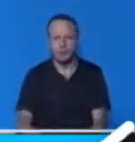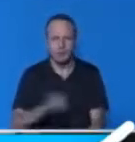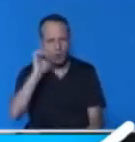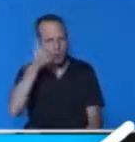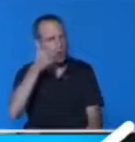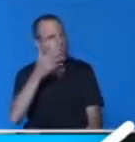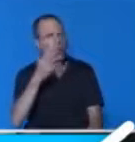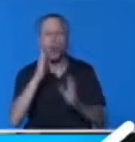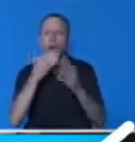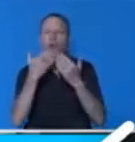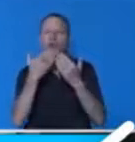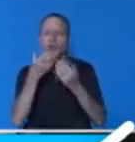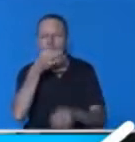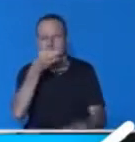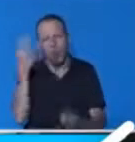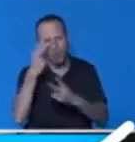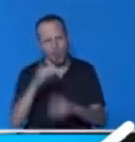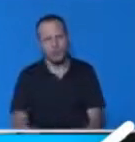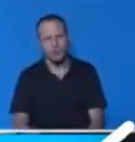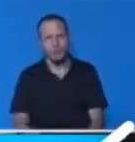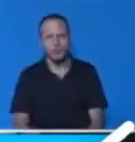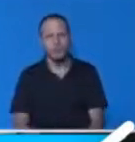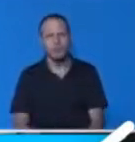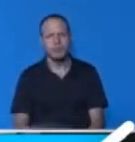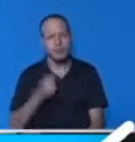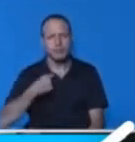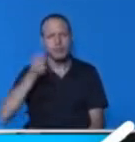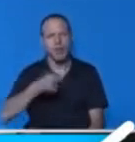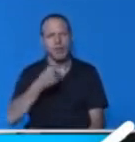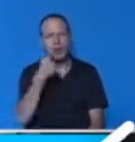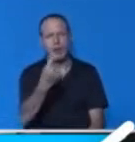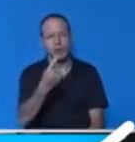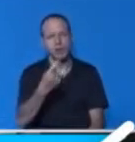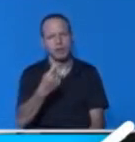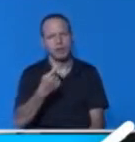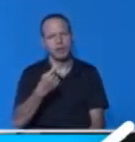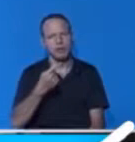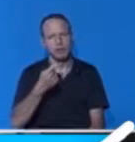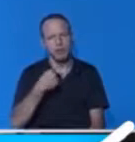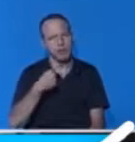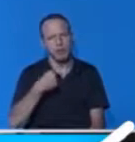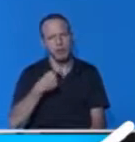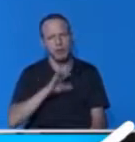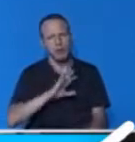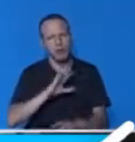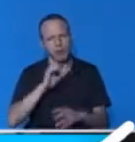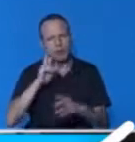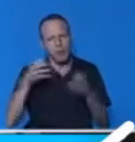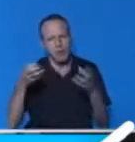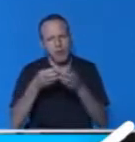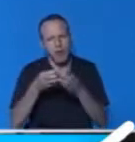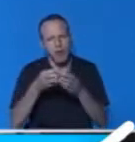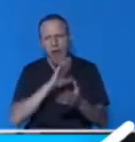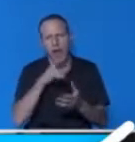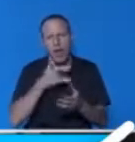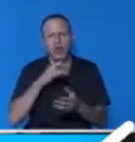קודם כל, נורא נורא תודה על השאלה כמובן. אני חייבת להגיד שלי יש לי פשוט מפלגה. אין לי שום דבר נגד